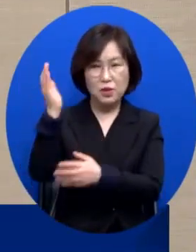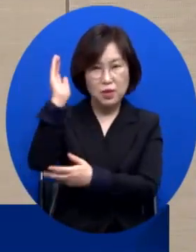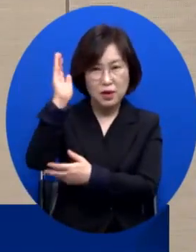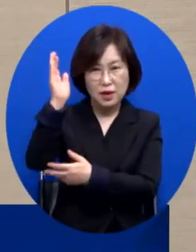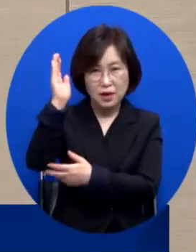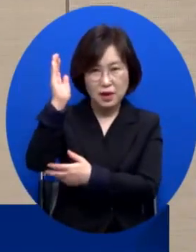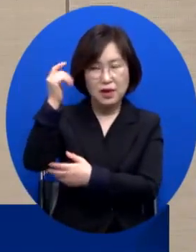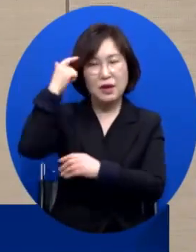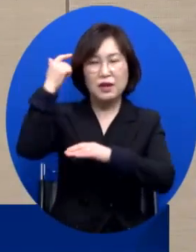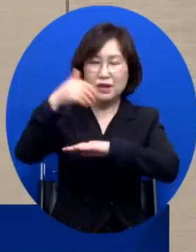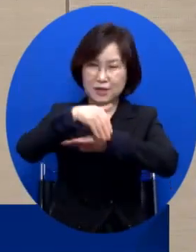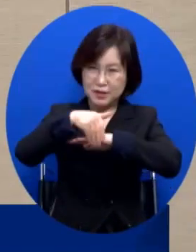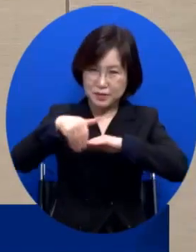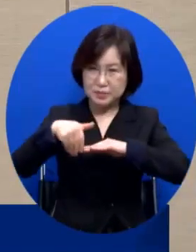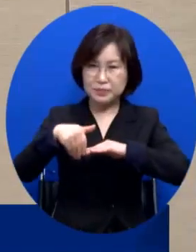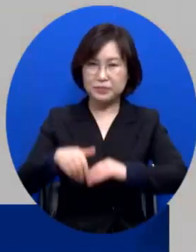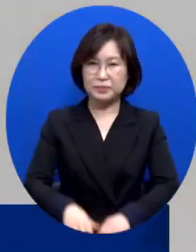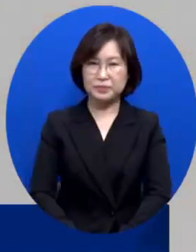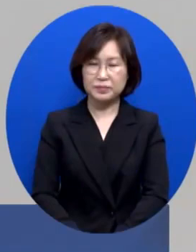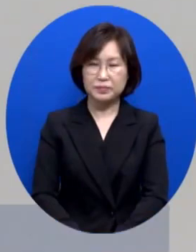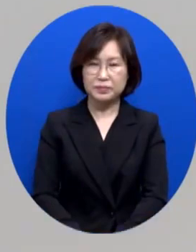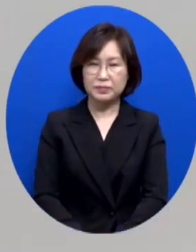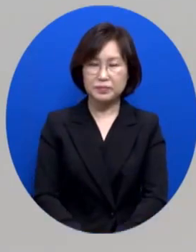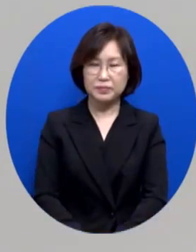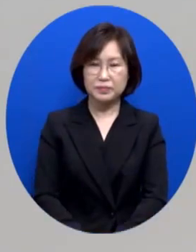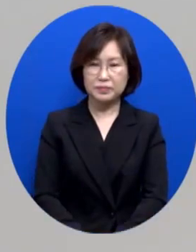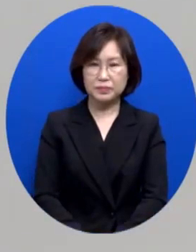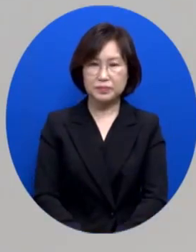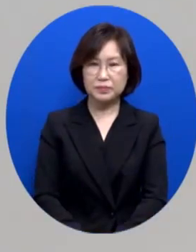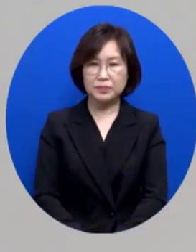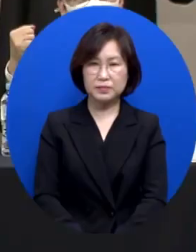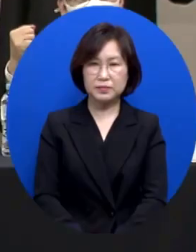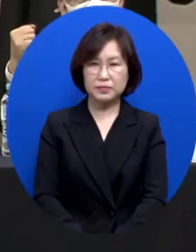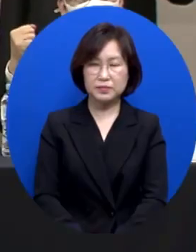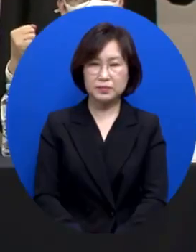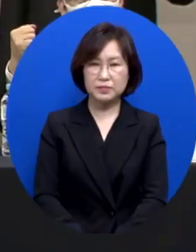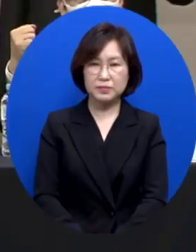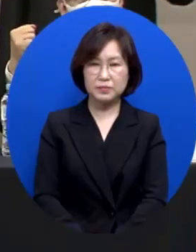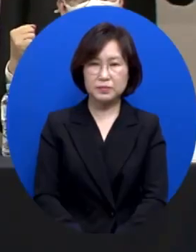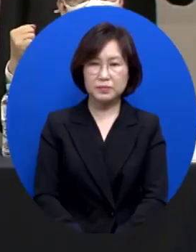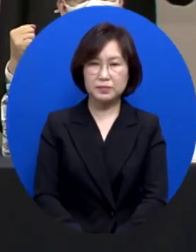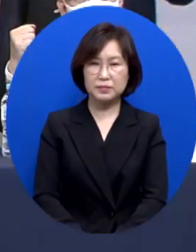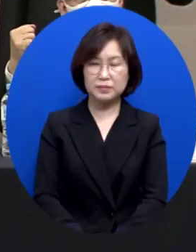메시지를 전개하려고 생각합니다. CTS 뉴스 김인혜입니다.